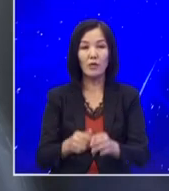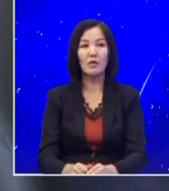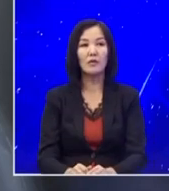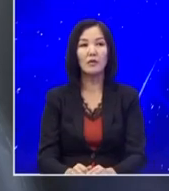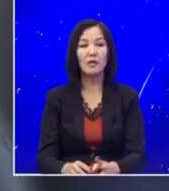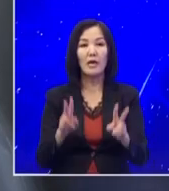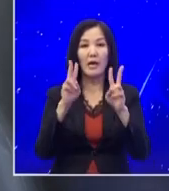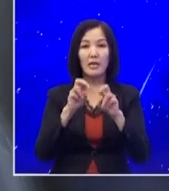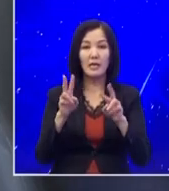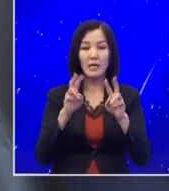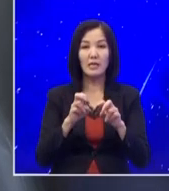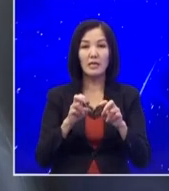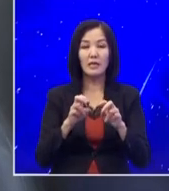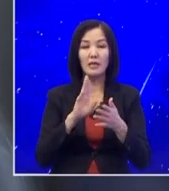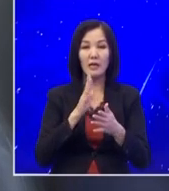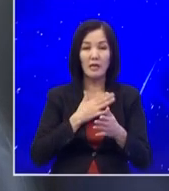барысында негізгі мақсатымыз